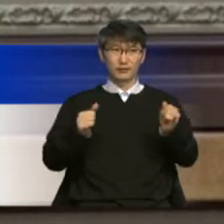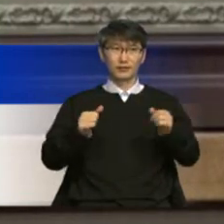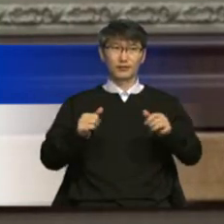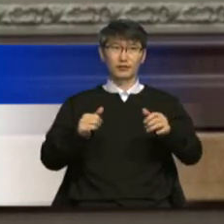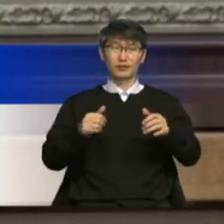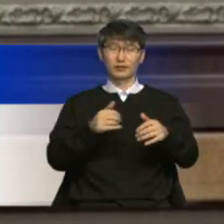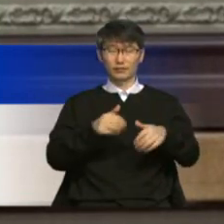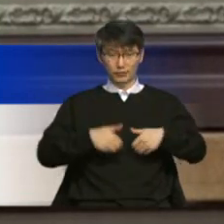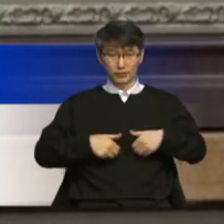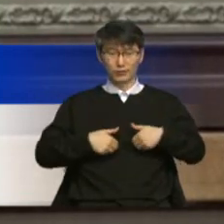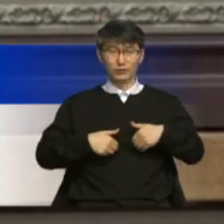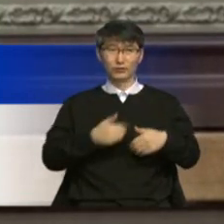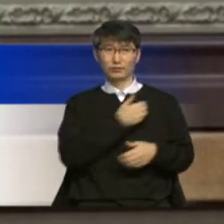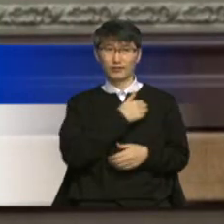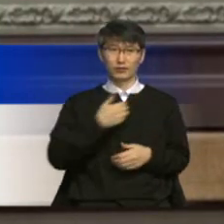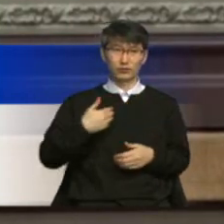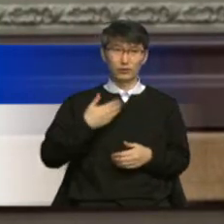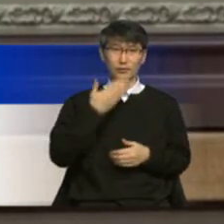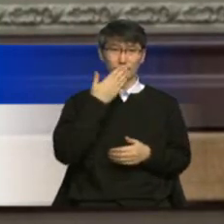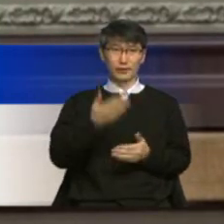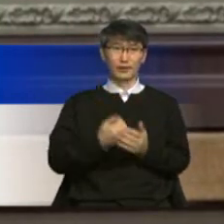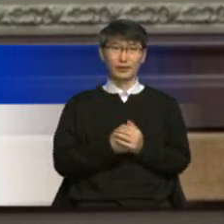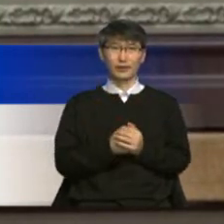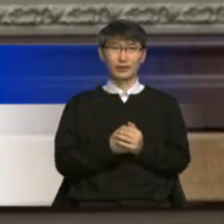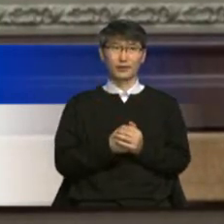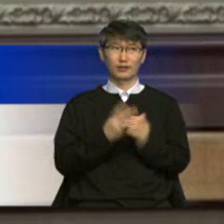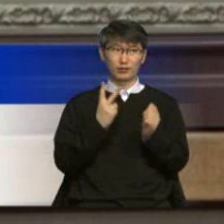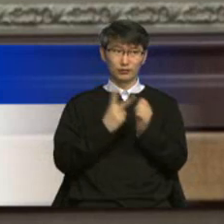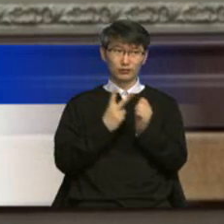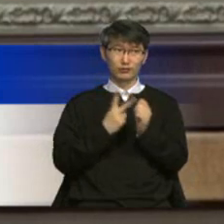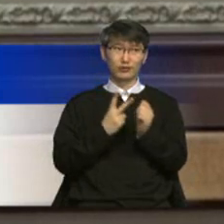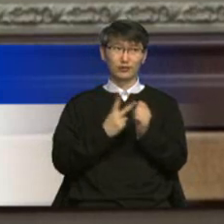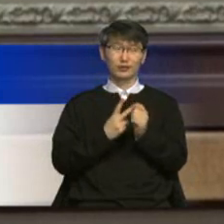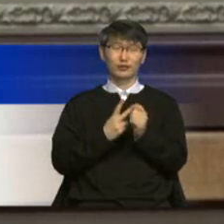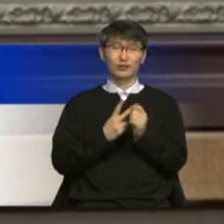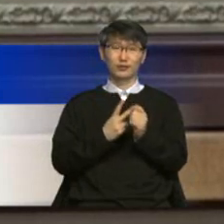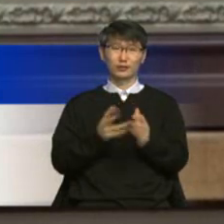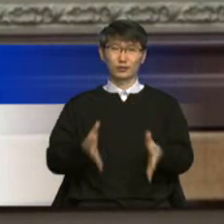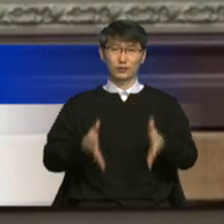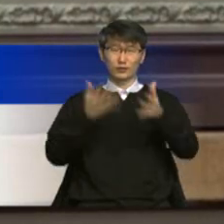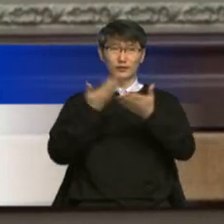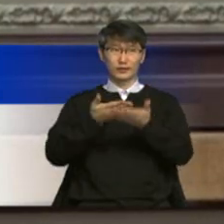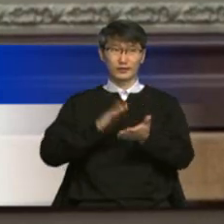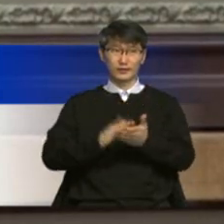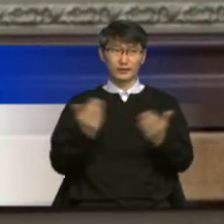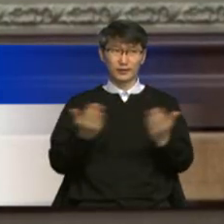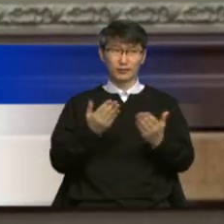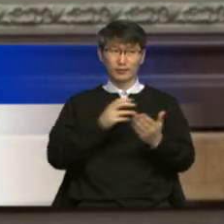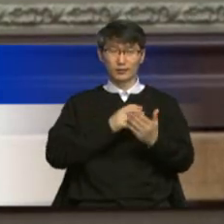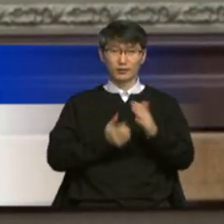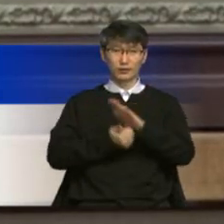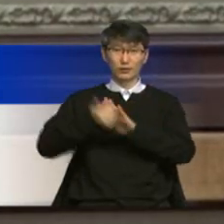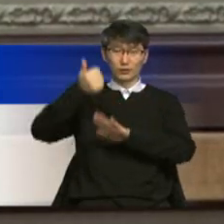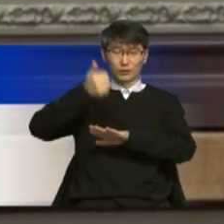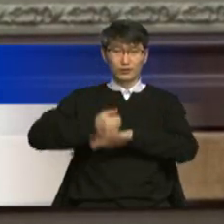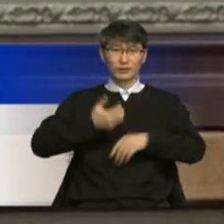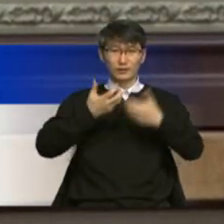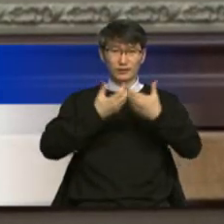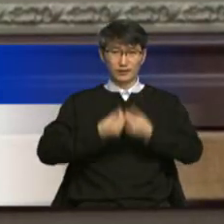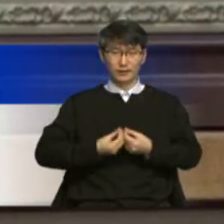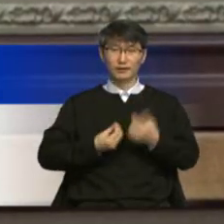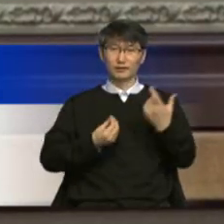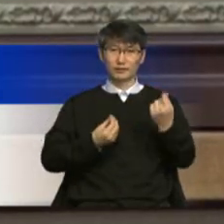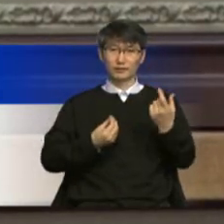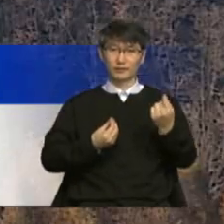수요도 만족시킬 수 있을 뿐더러 도시 재생 사업이 성공적인